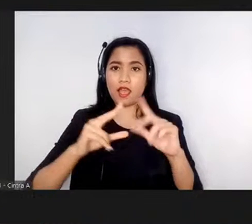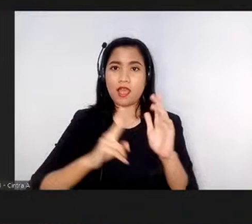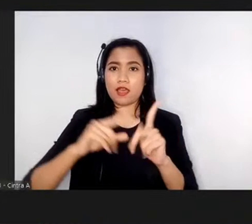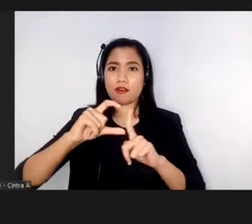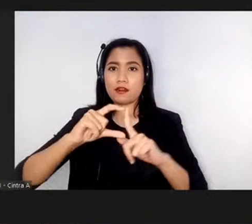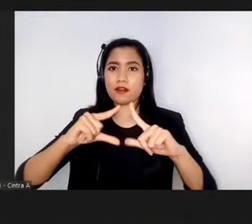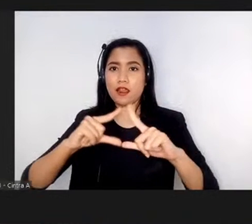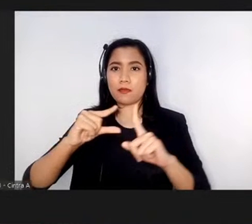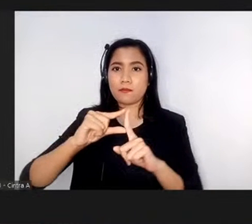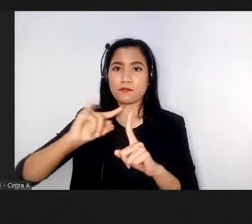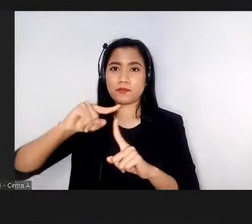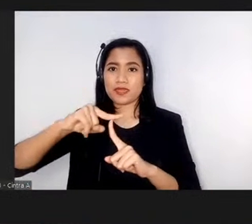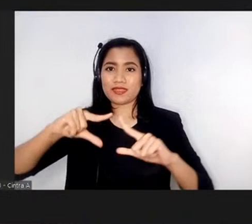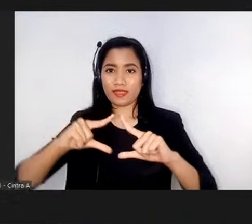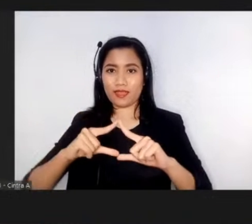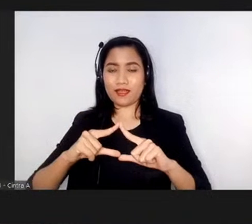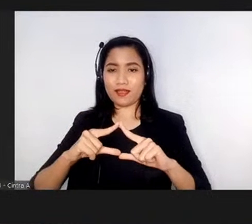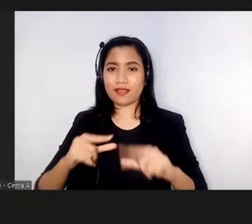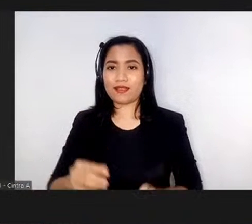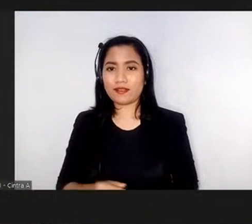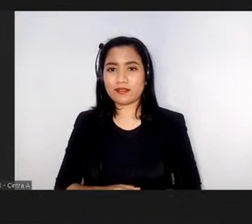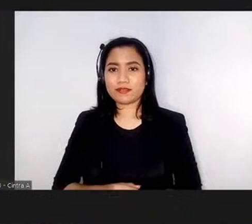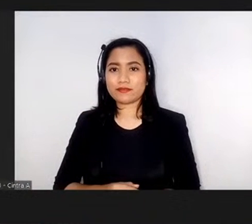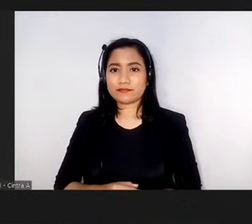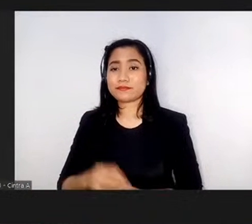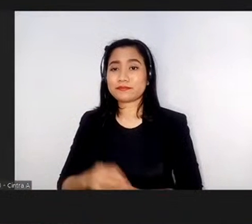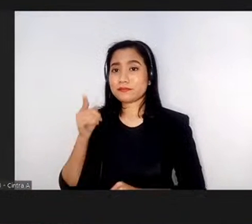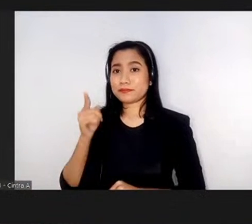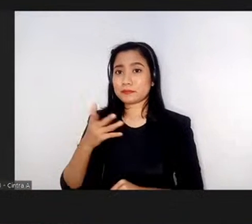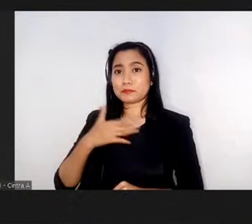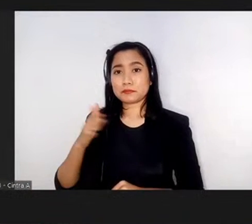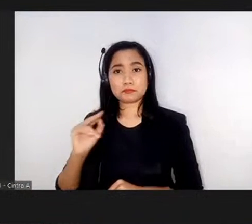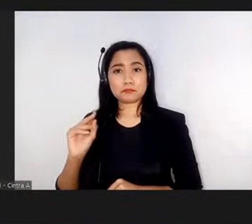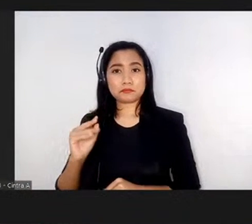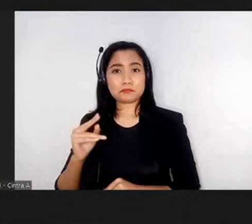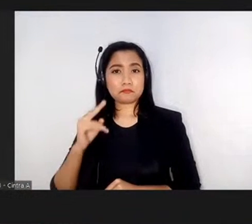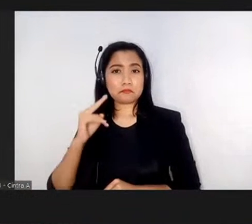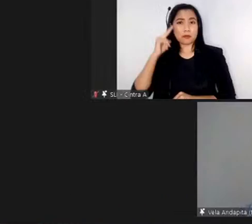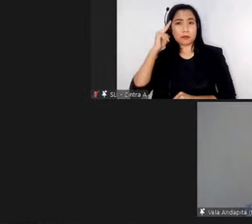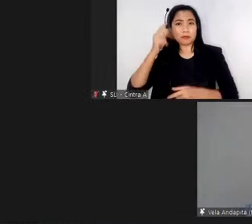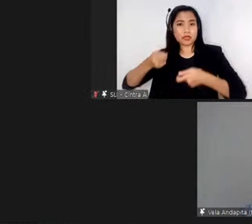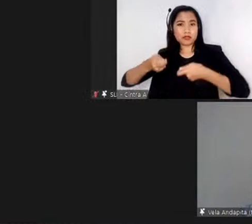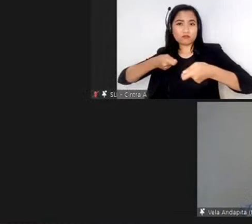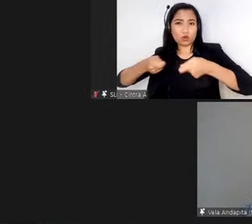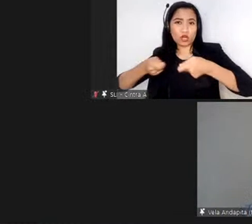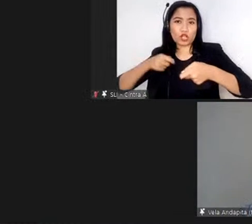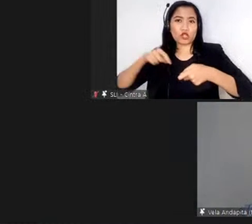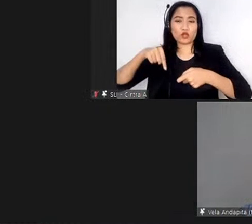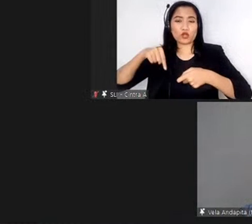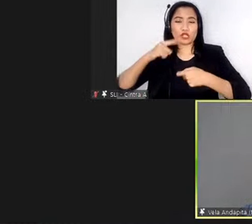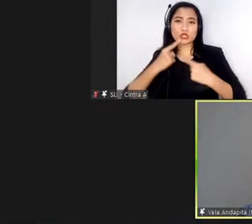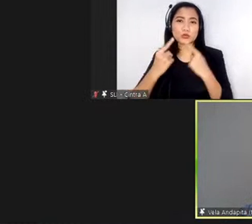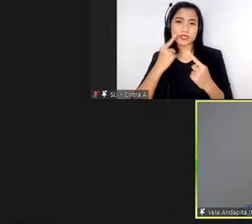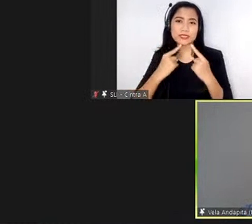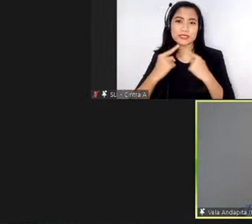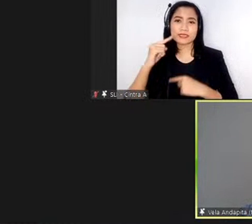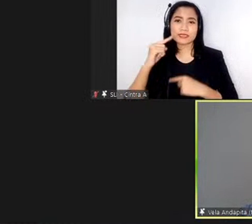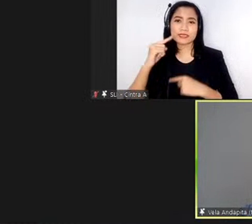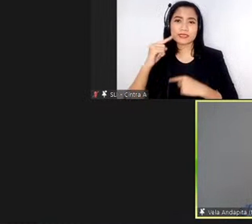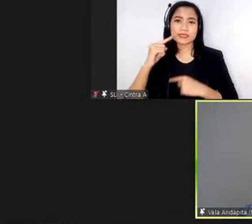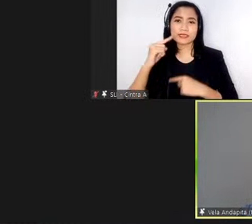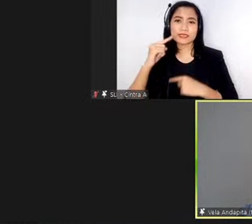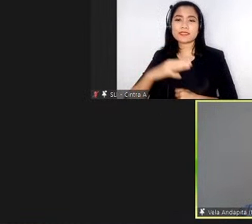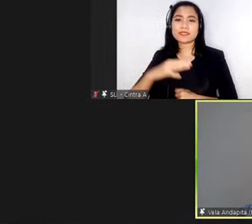beliau akan memimpin diskusi kita pada hari ini sebagai moderator Apa kabar